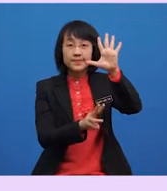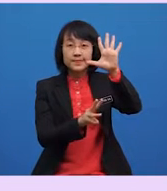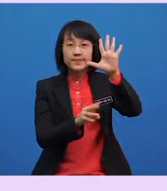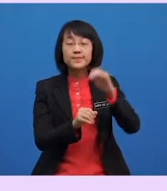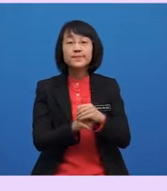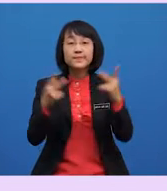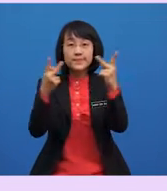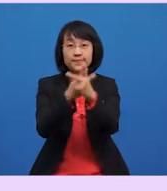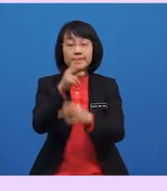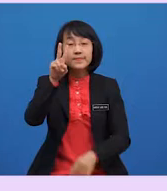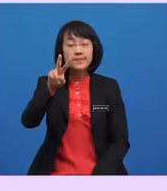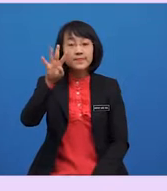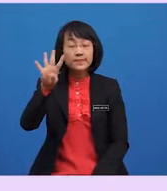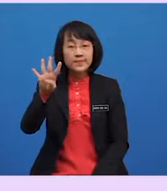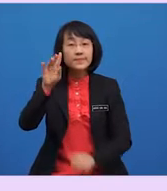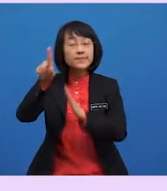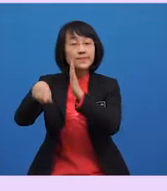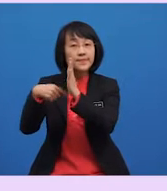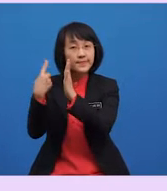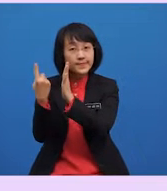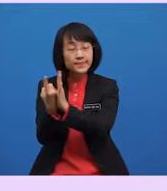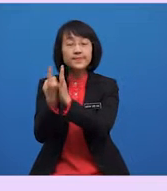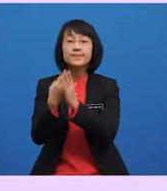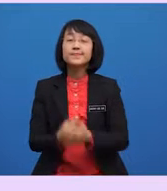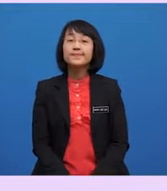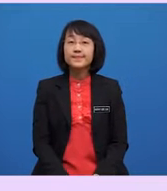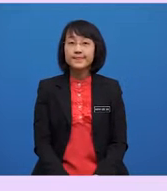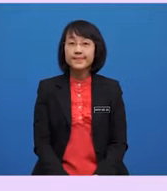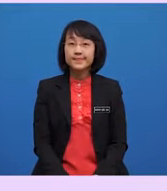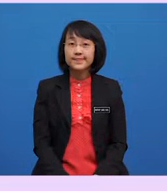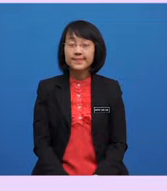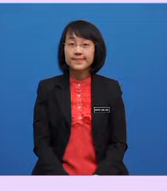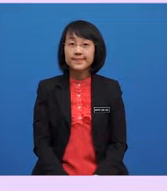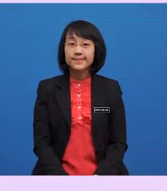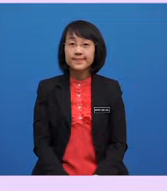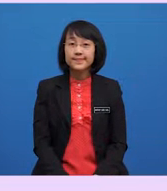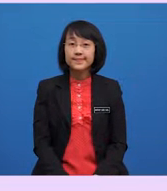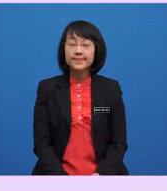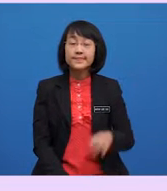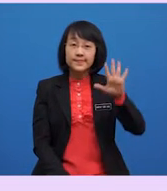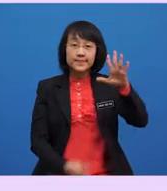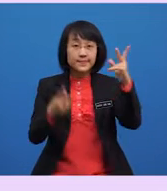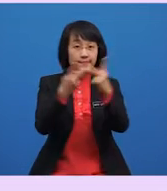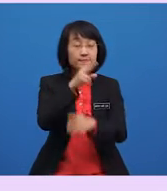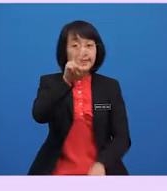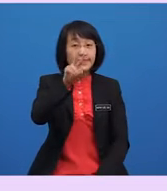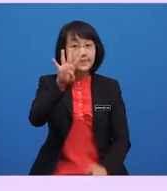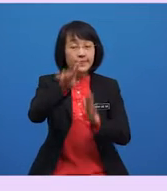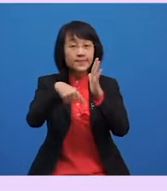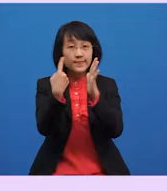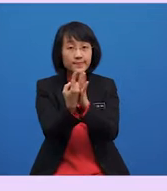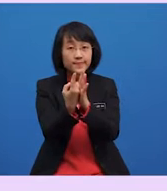5/6 darab 24 jam. 5 darab 24 jam